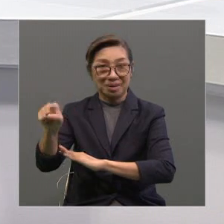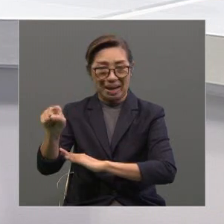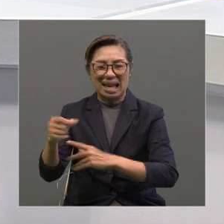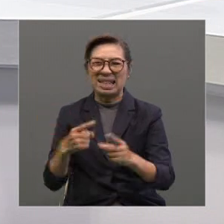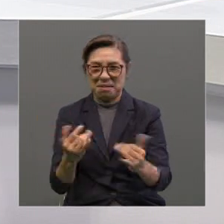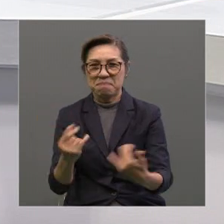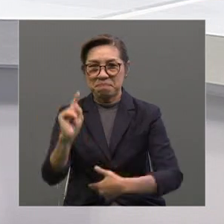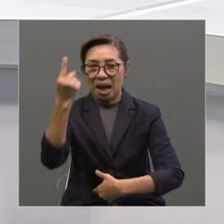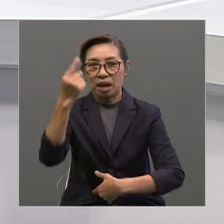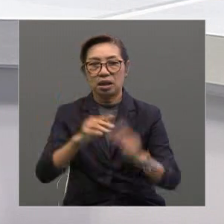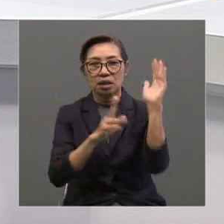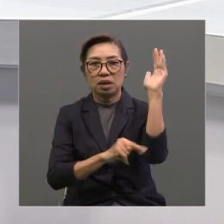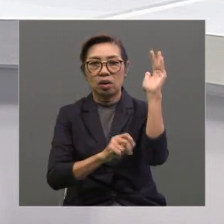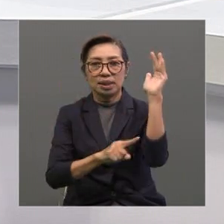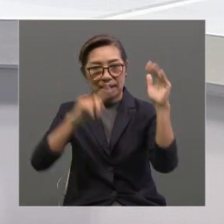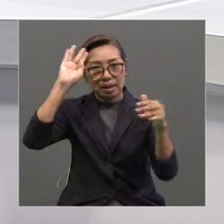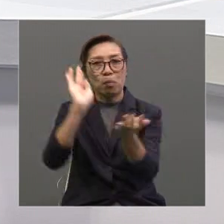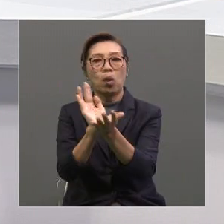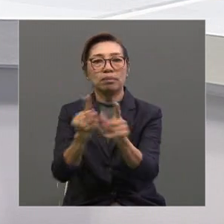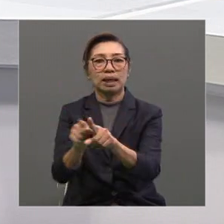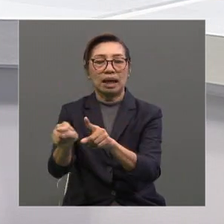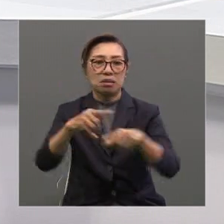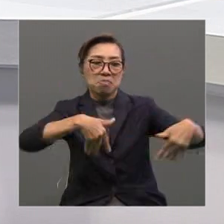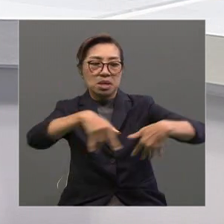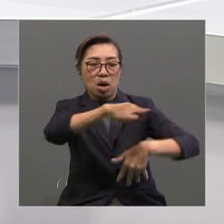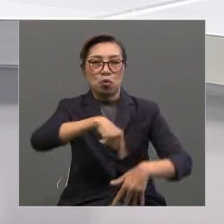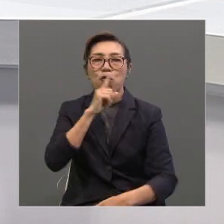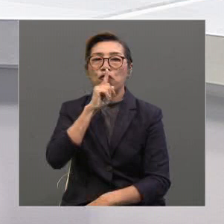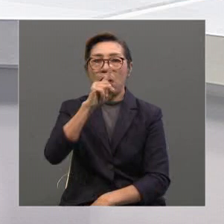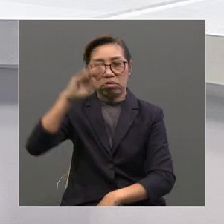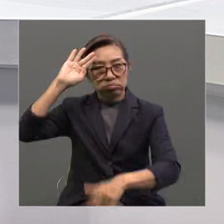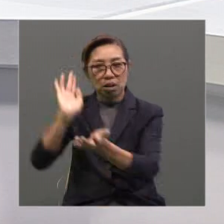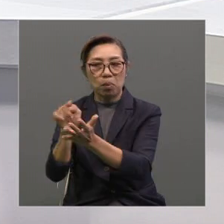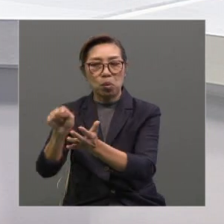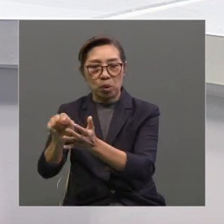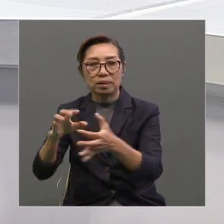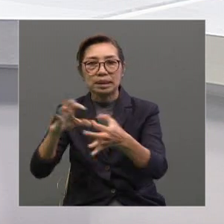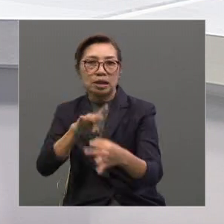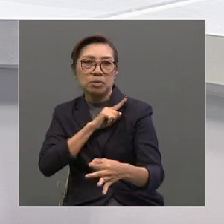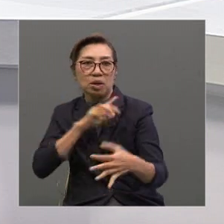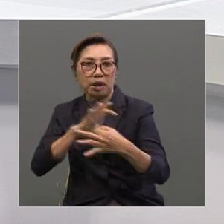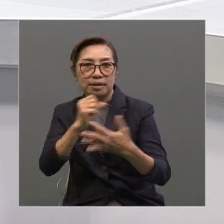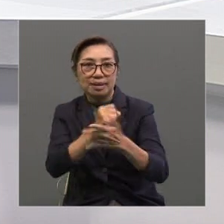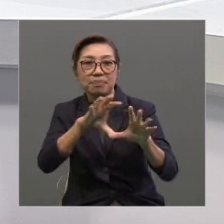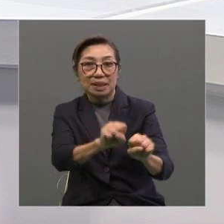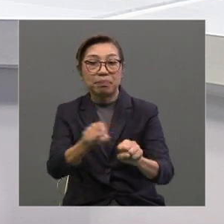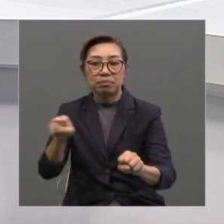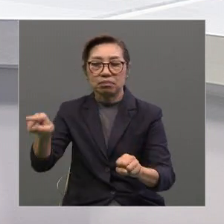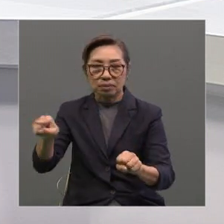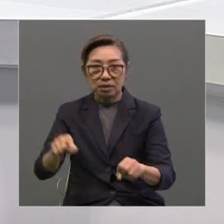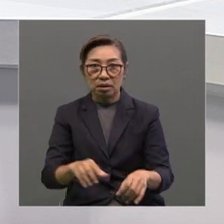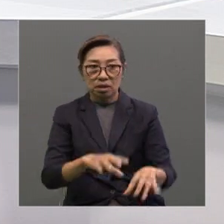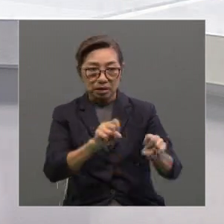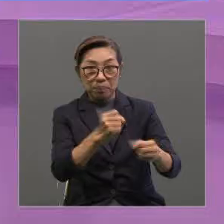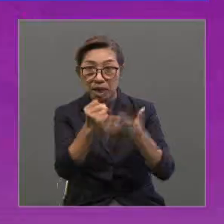องตำรวจนาคอ์สิธรรราช มีคนร้องเรีนขึมาเป็ตำรวจชุดจับกุมยาเสธติด มีการรีดเงินกบผู้ต้